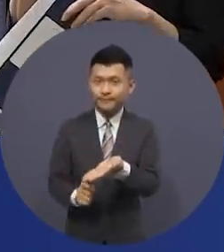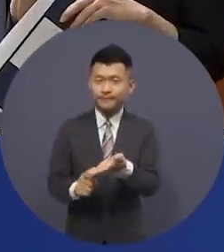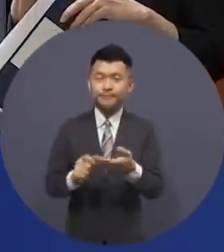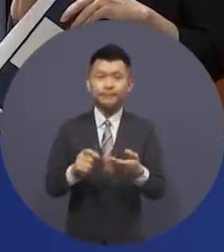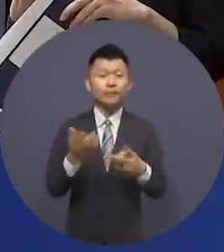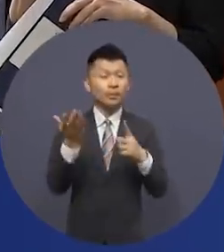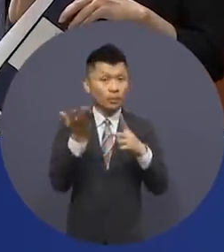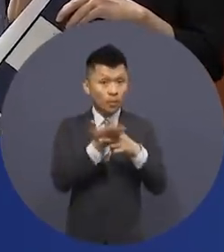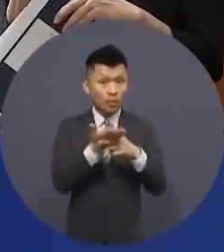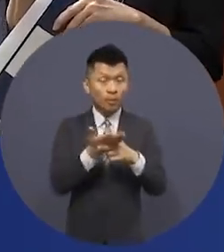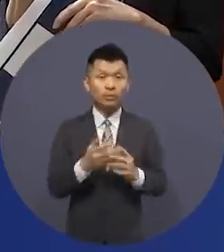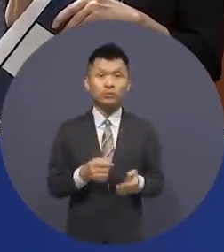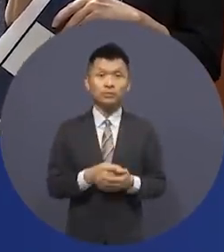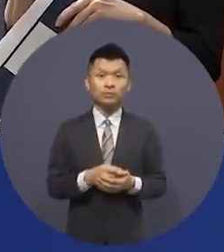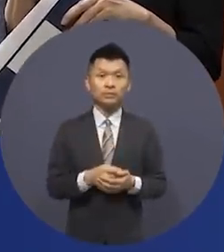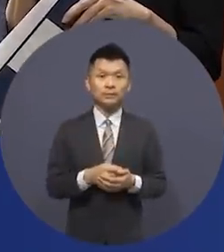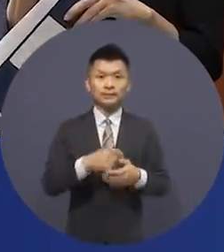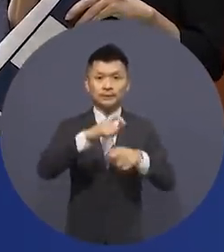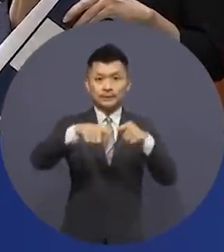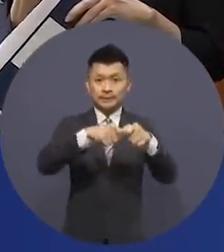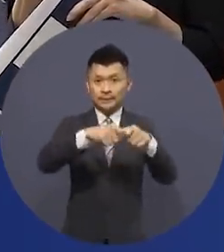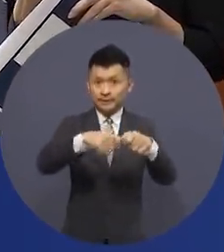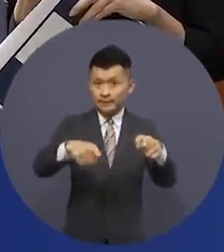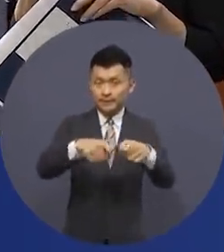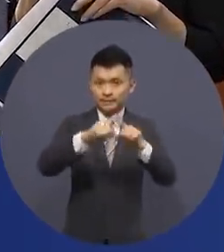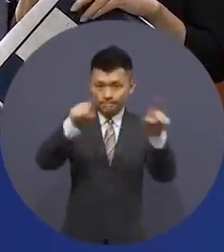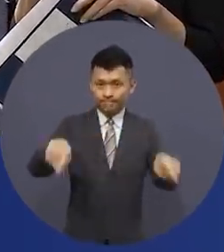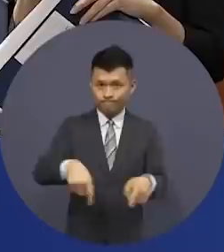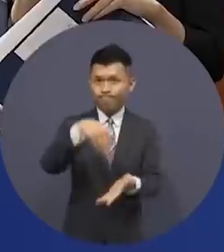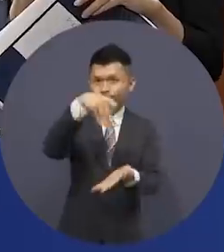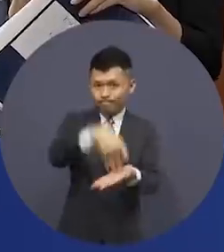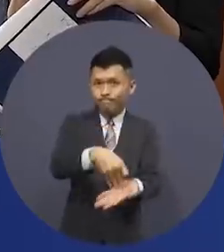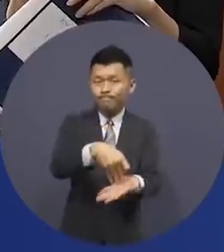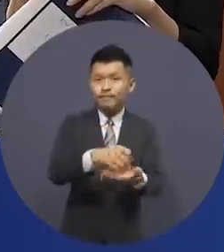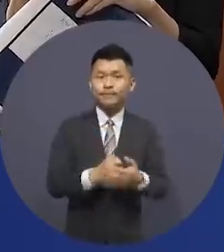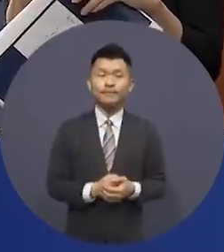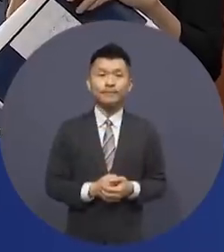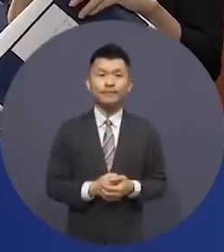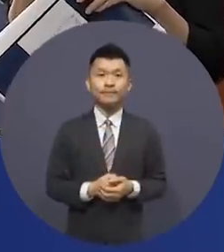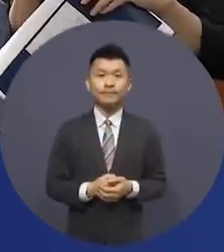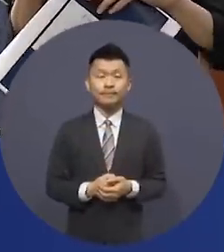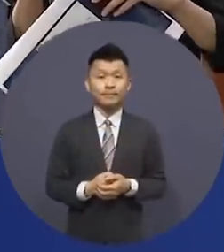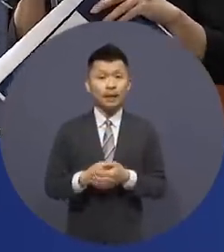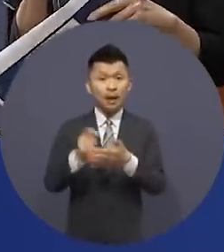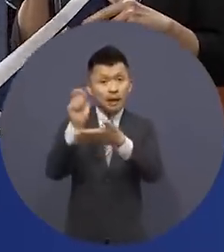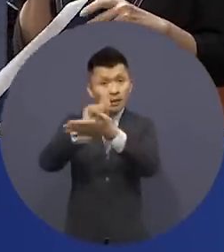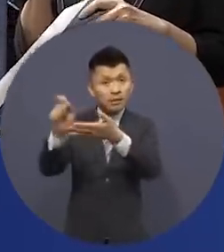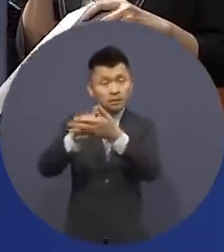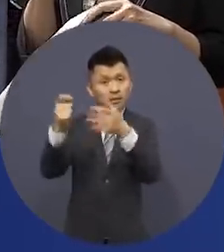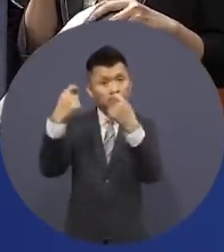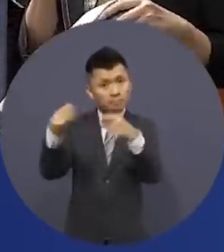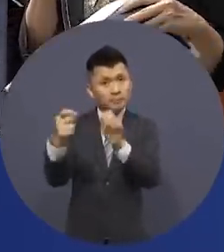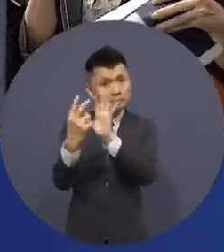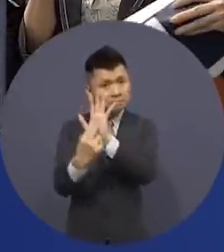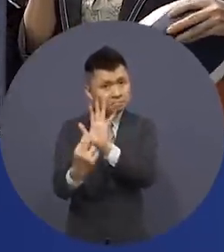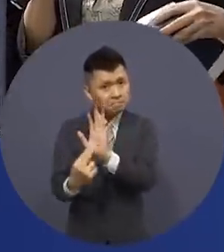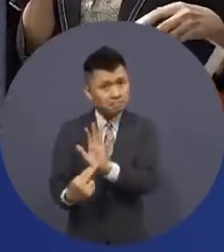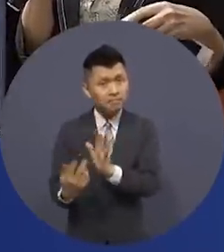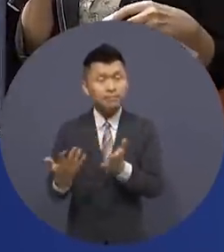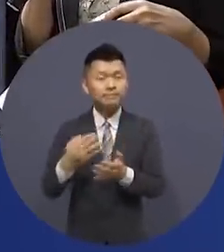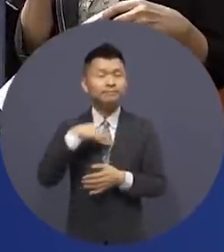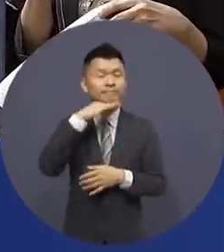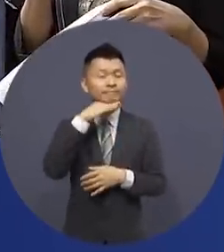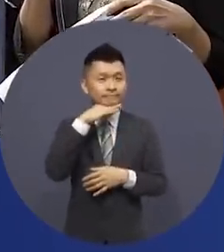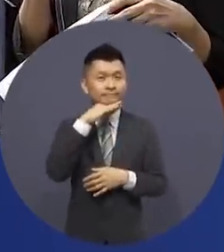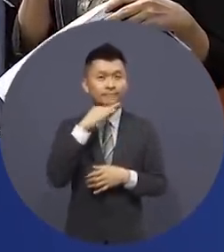是你接着可以签那个切结书。那这个摘述的方式怎么样做？怎么样去摘述？怎么去描述你的工作状态？我们等一下